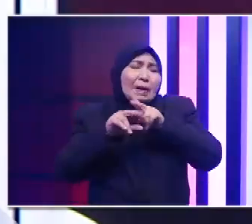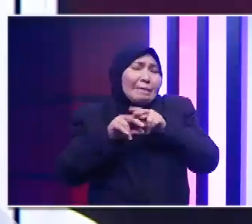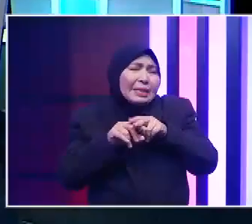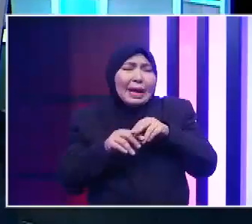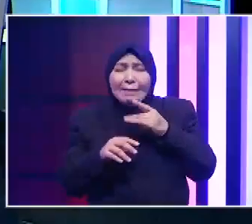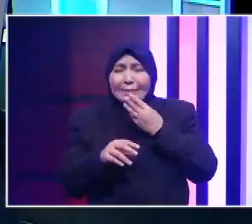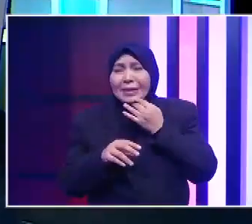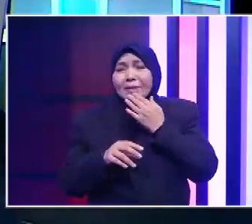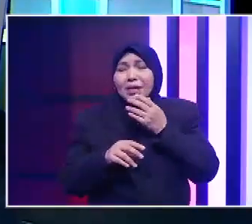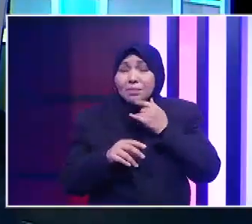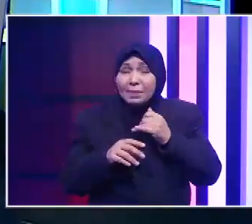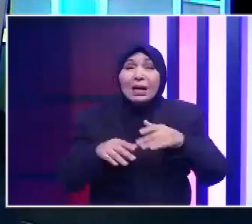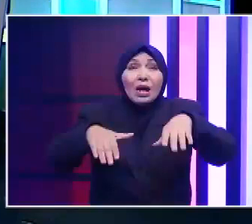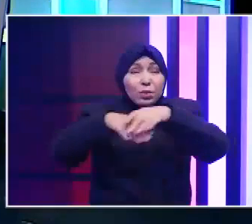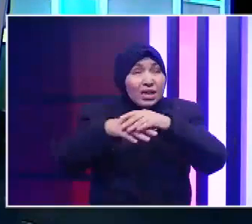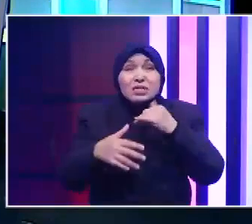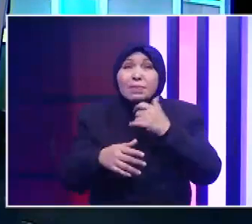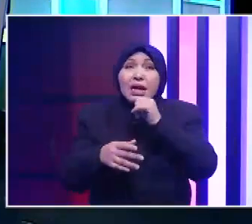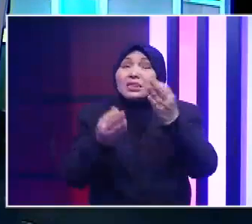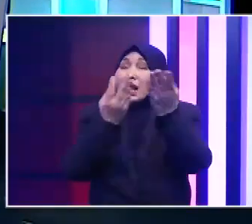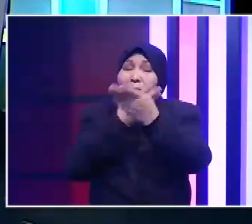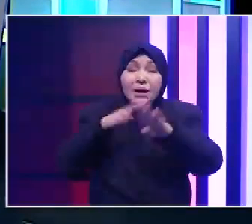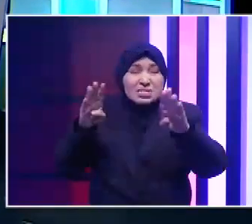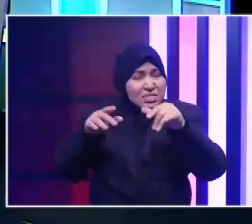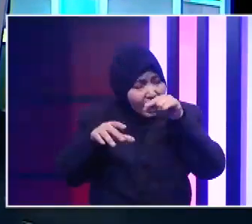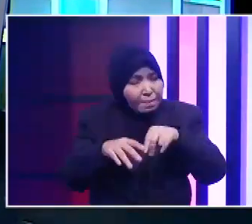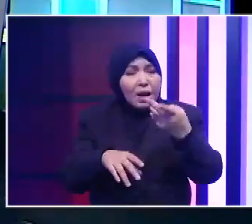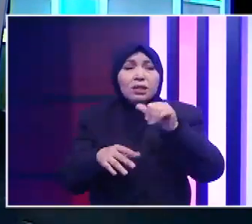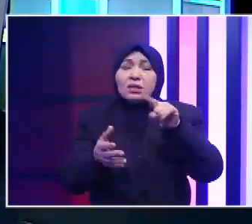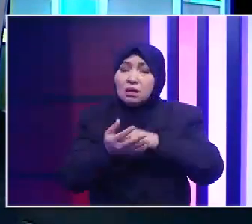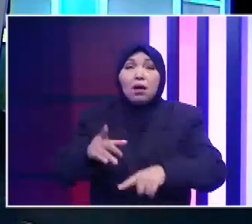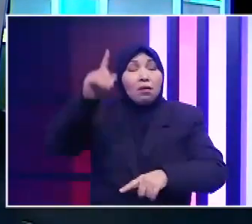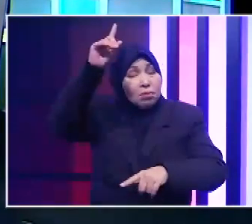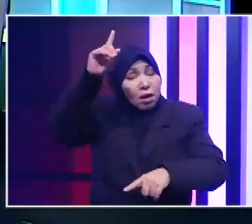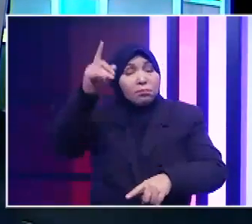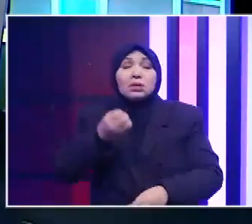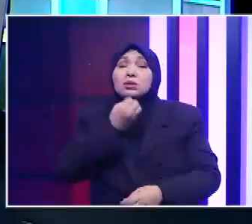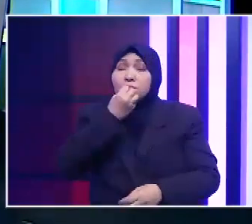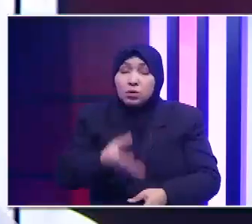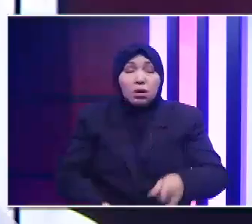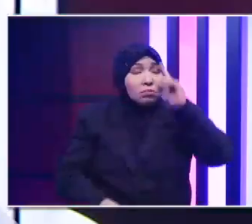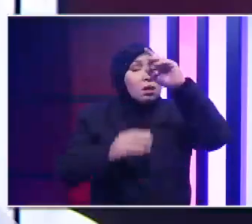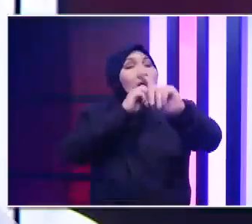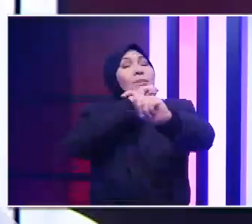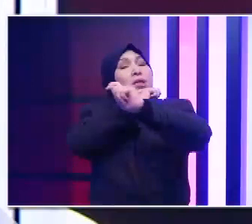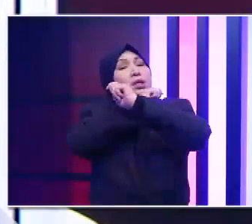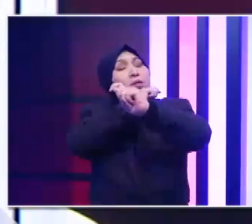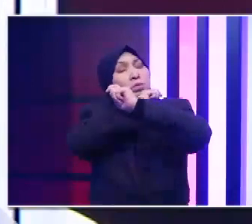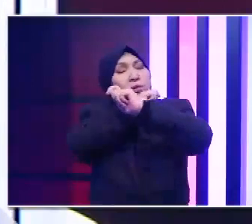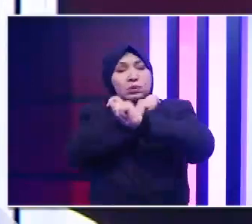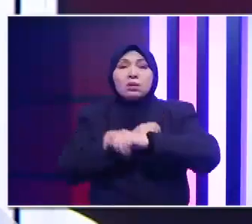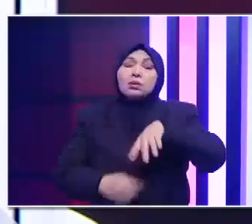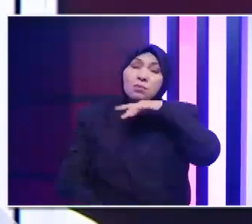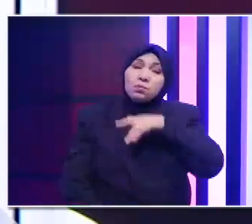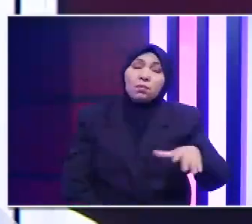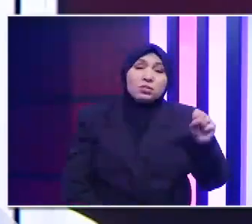isap yang tidak terlepaskan ah dalam hal ini pun Allah menyebut bahwa Allah akan melindungi Nabi Shallallahu Alaihi Wasallam